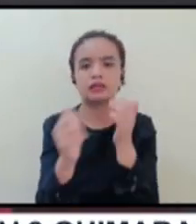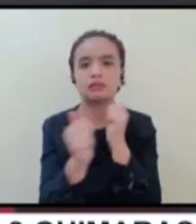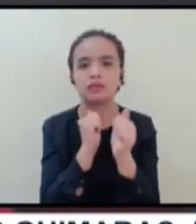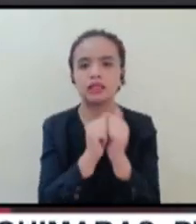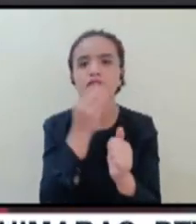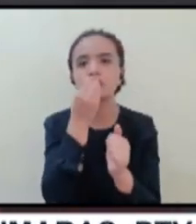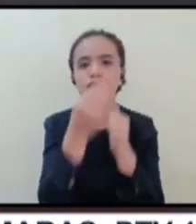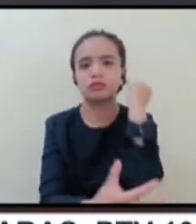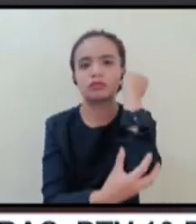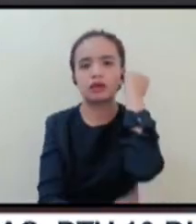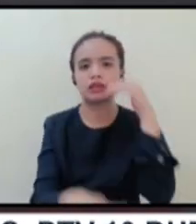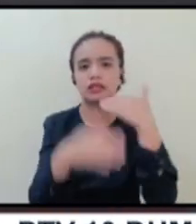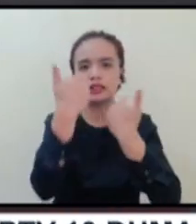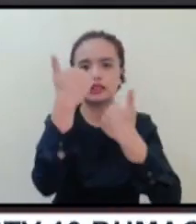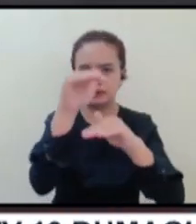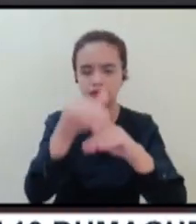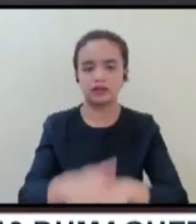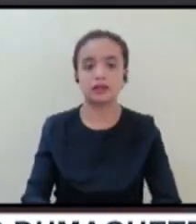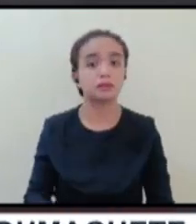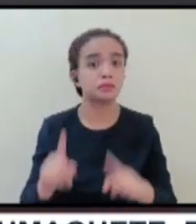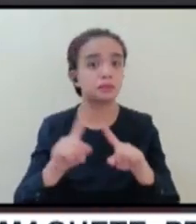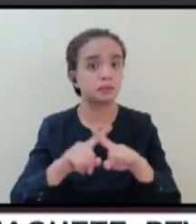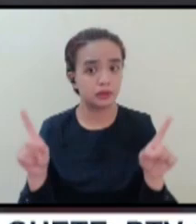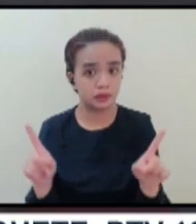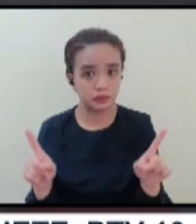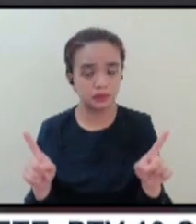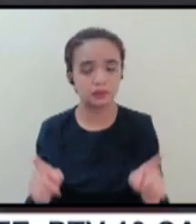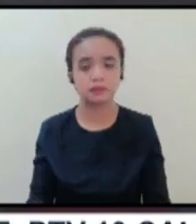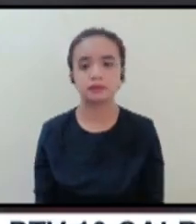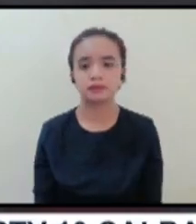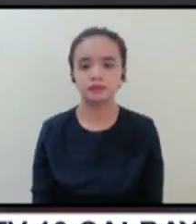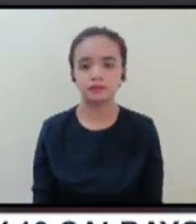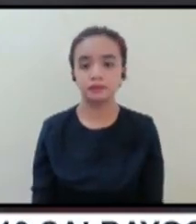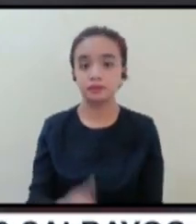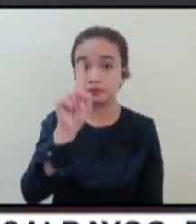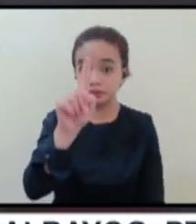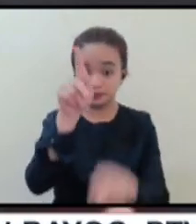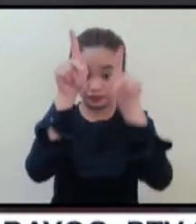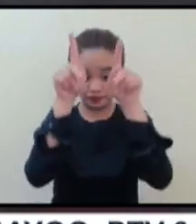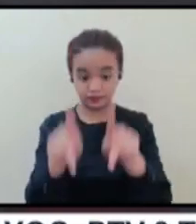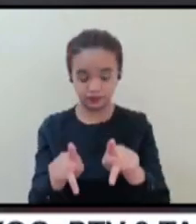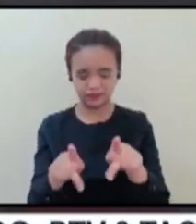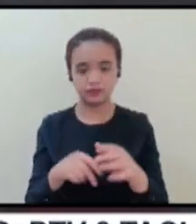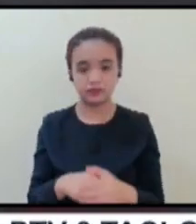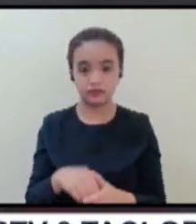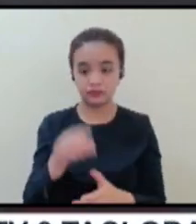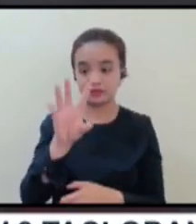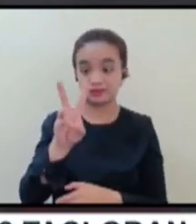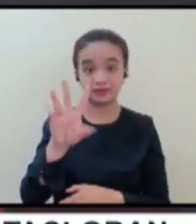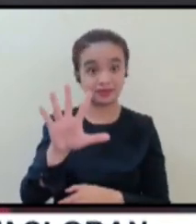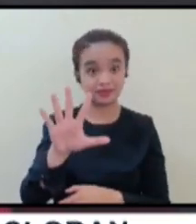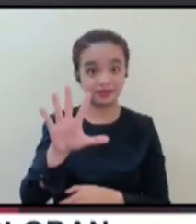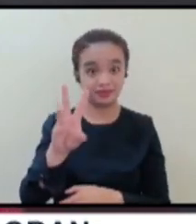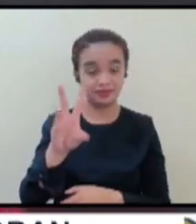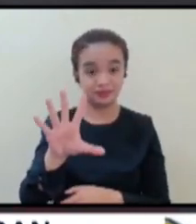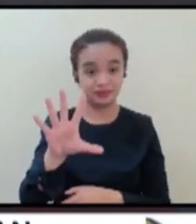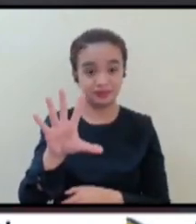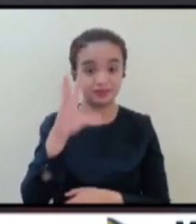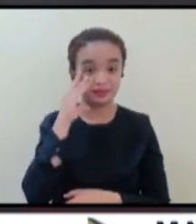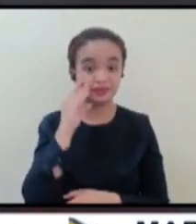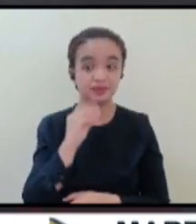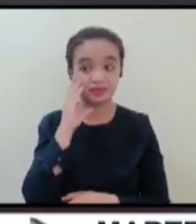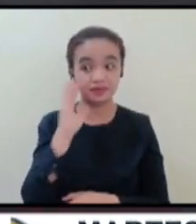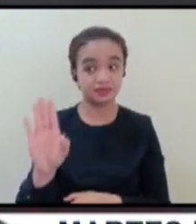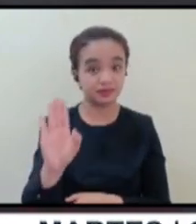food poverty threshold. Pero, ang isang tao, ang 65, sa karanasan